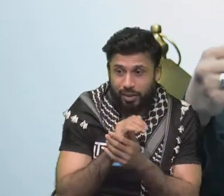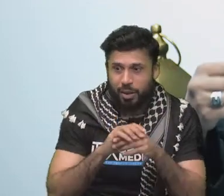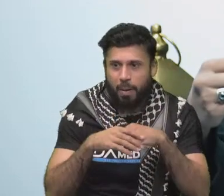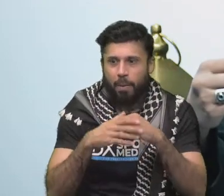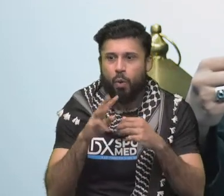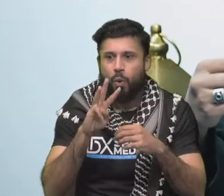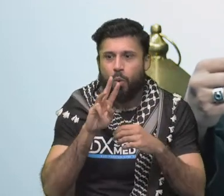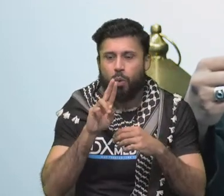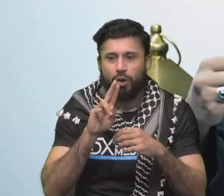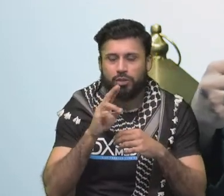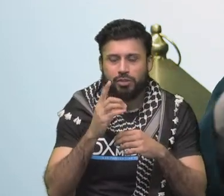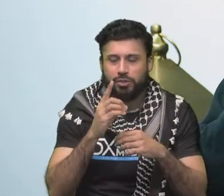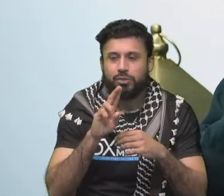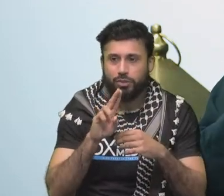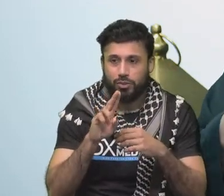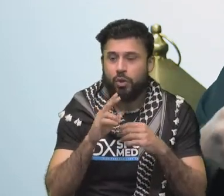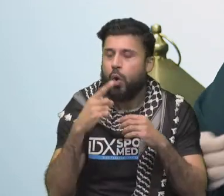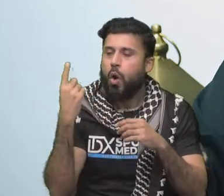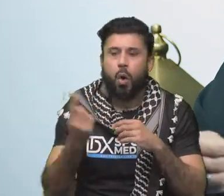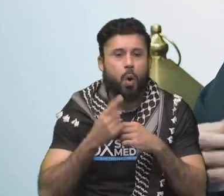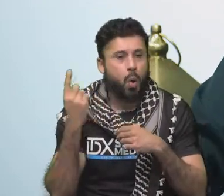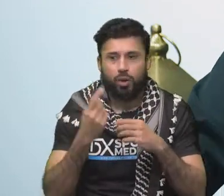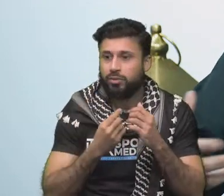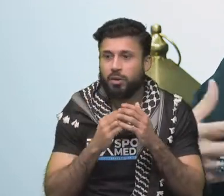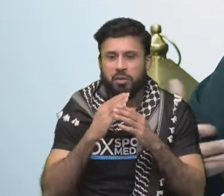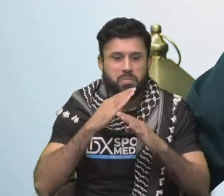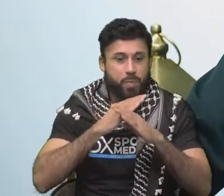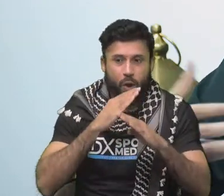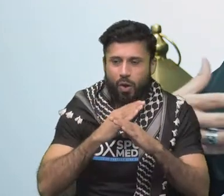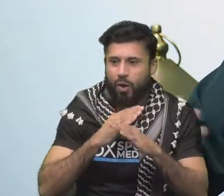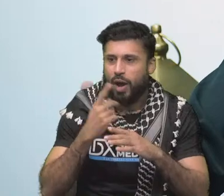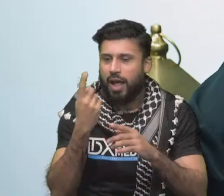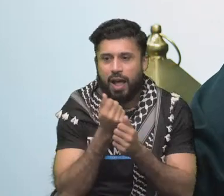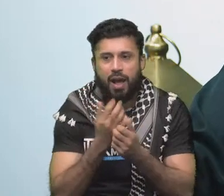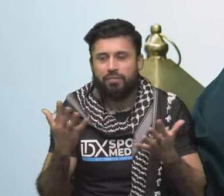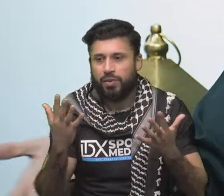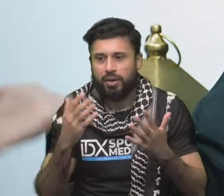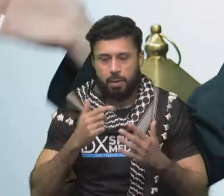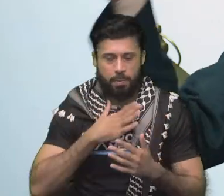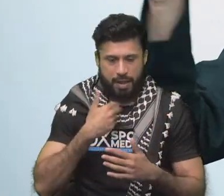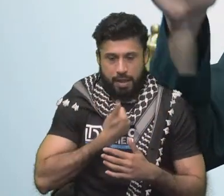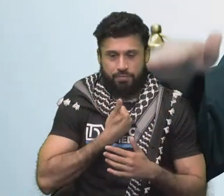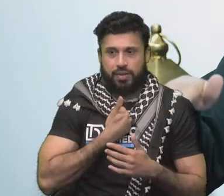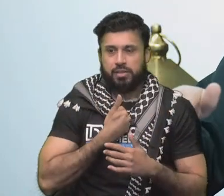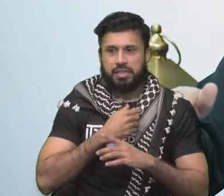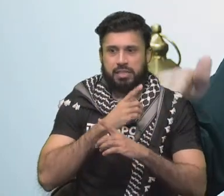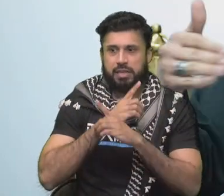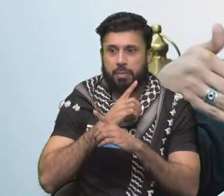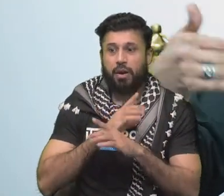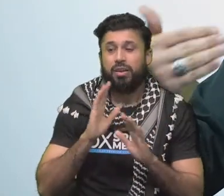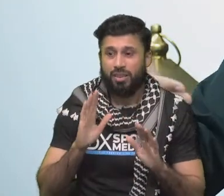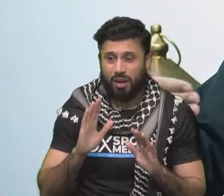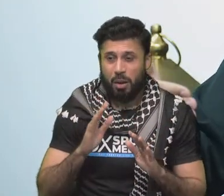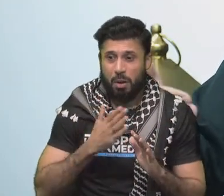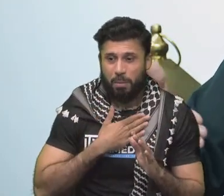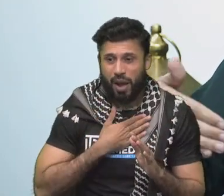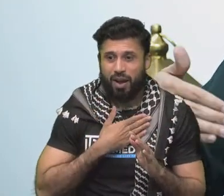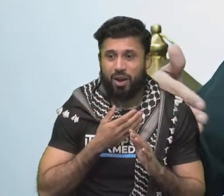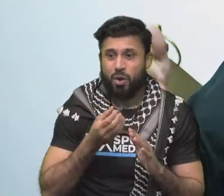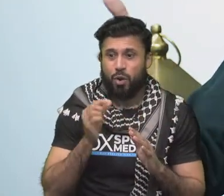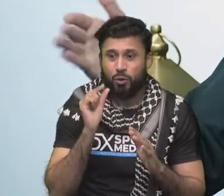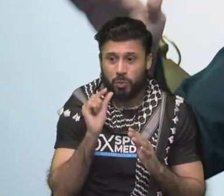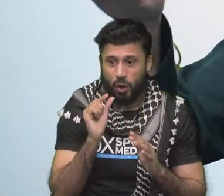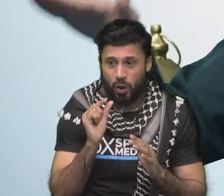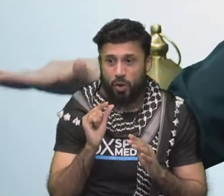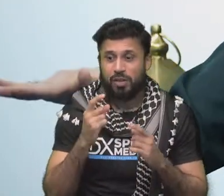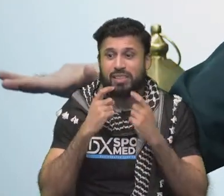I possibly can. But then they inevitably have these minor sins that take place. And that's where the Prophet ﷺ comes with the hadith